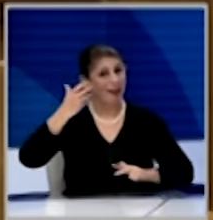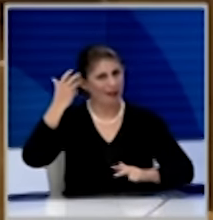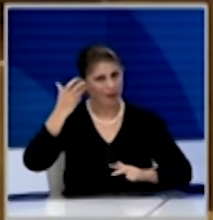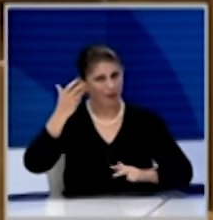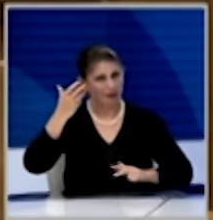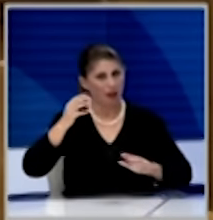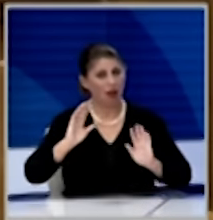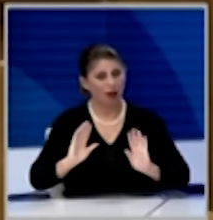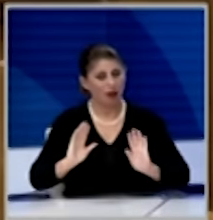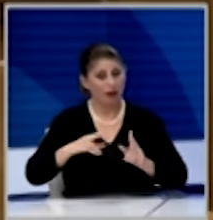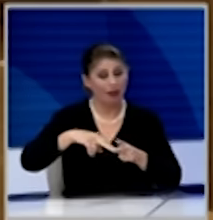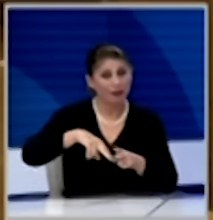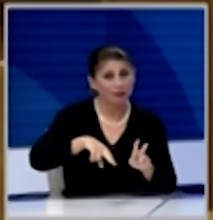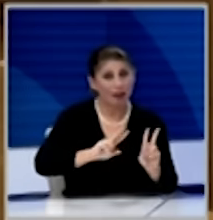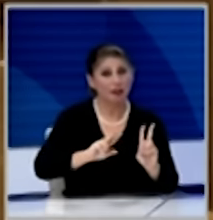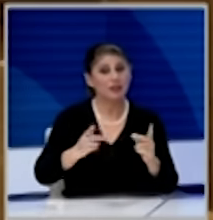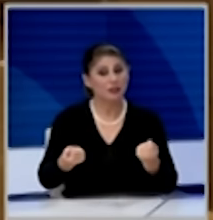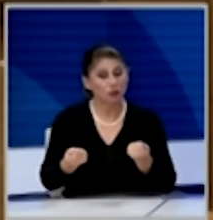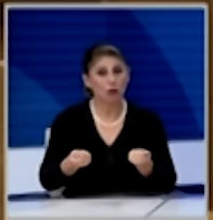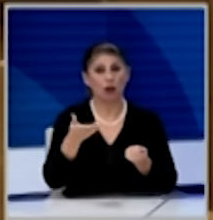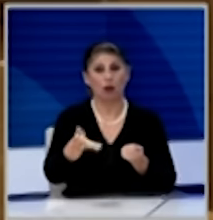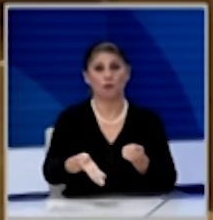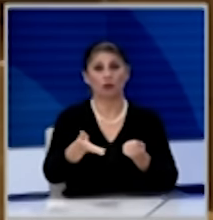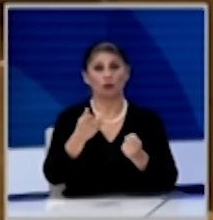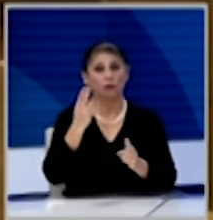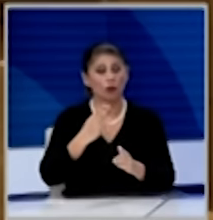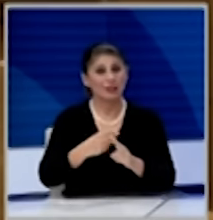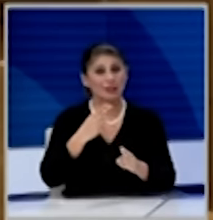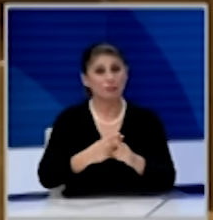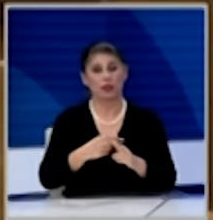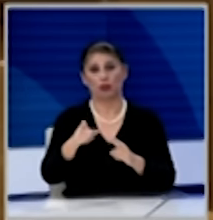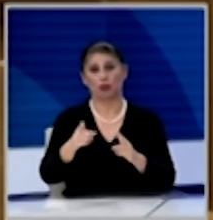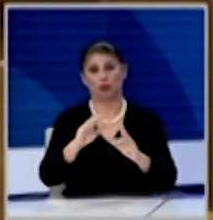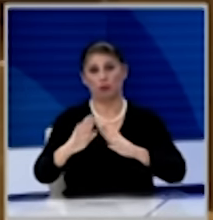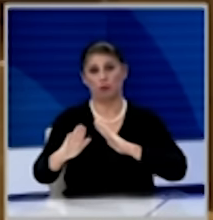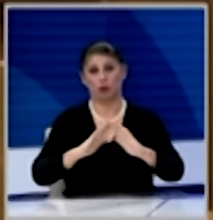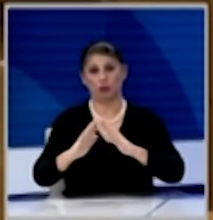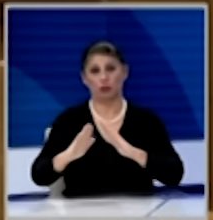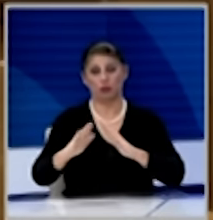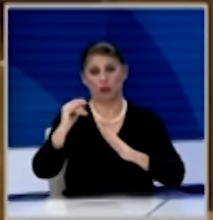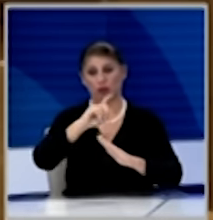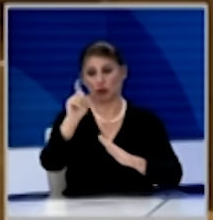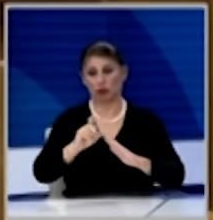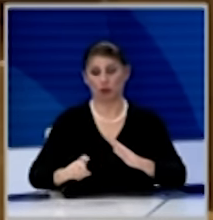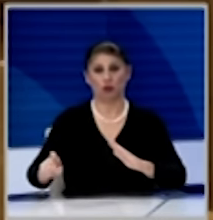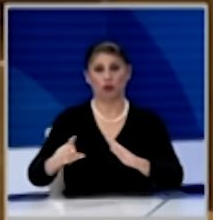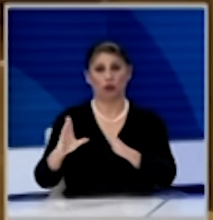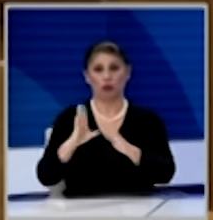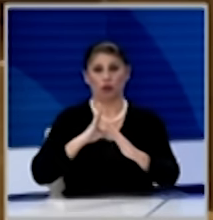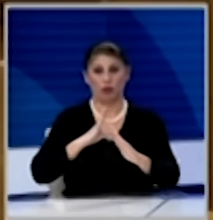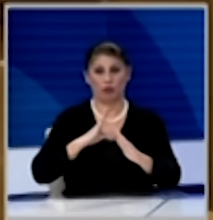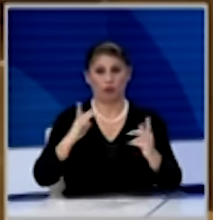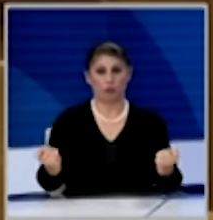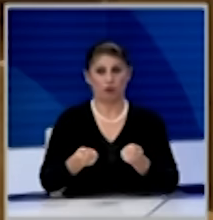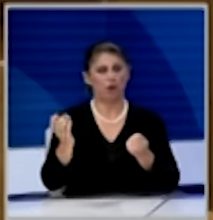αλλά η υλοποίηση αυτών των κρίσιμων για την προστασία της ζωής των κατοίκων έργων απ